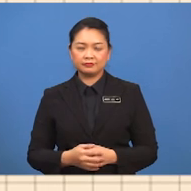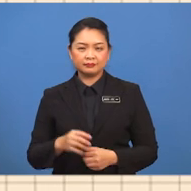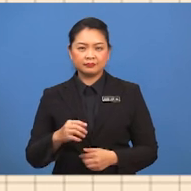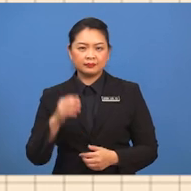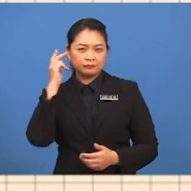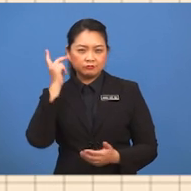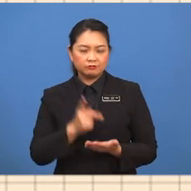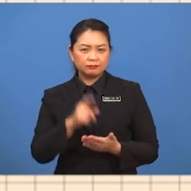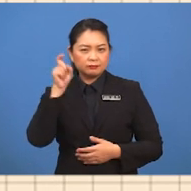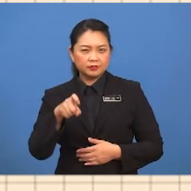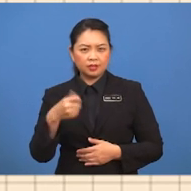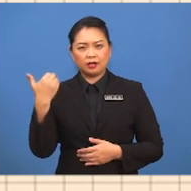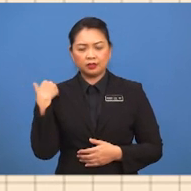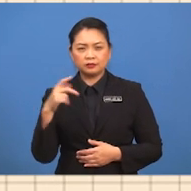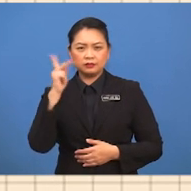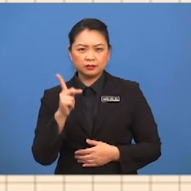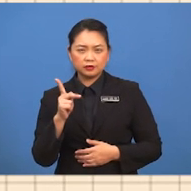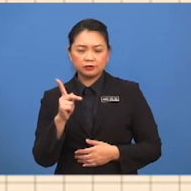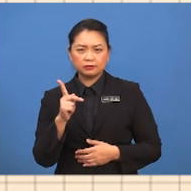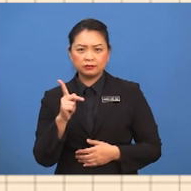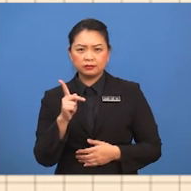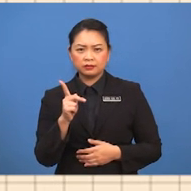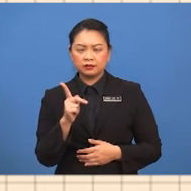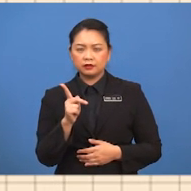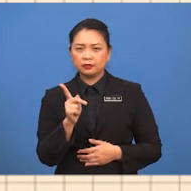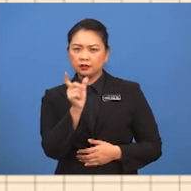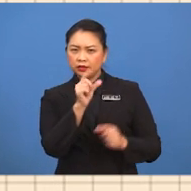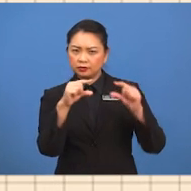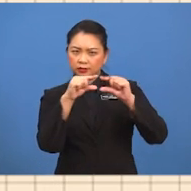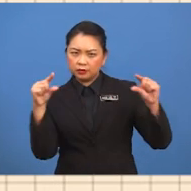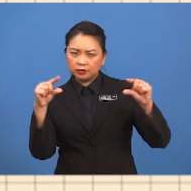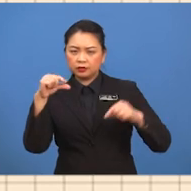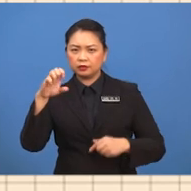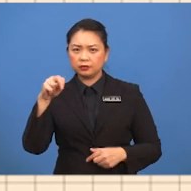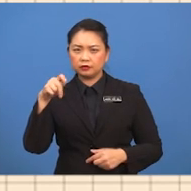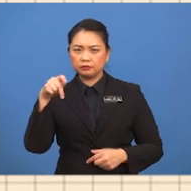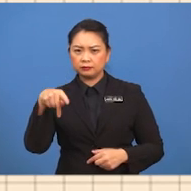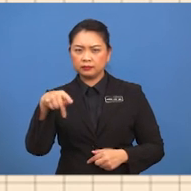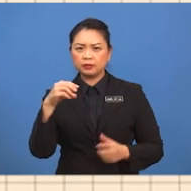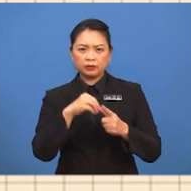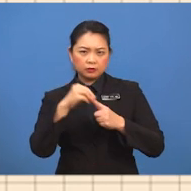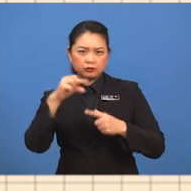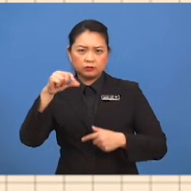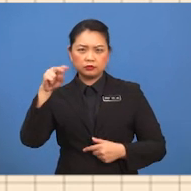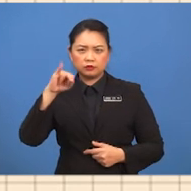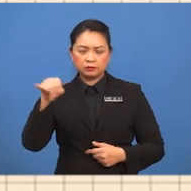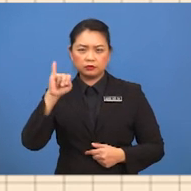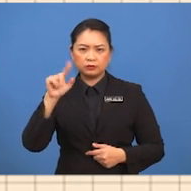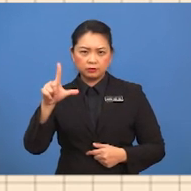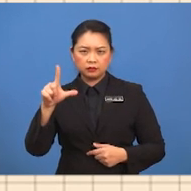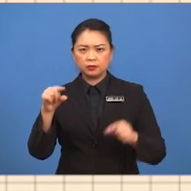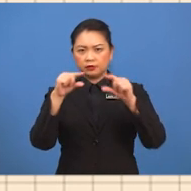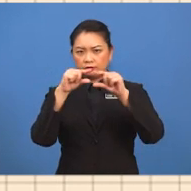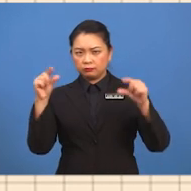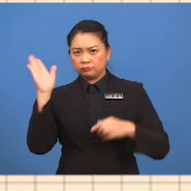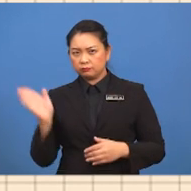adakah bilangan data ini genap atau ganjil? Ya, bilangan data